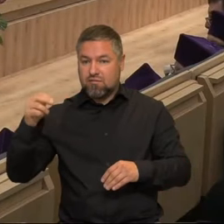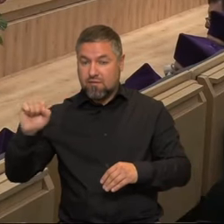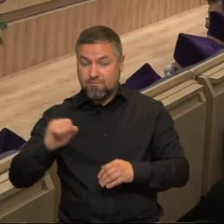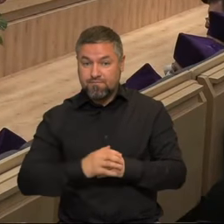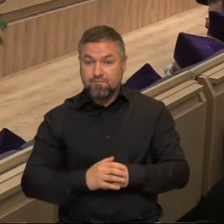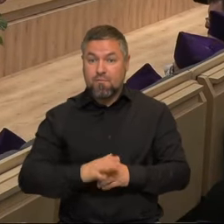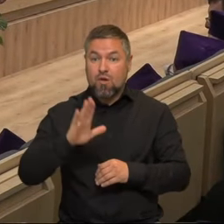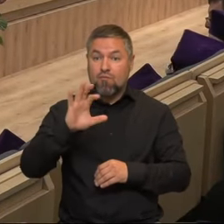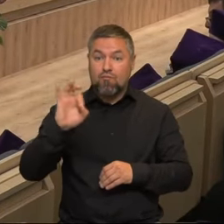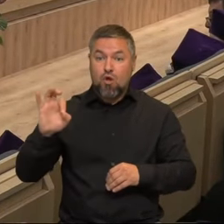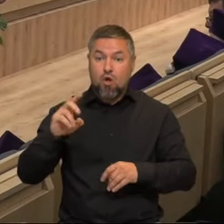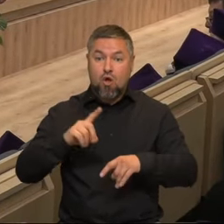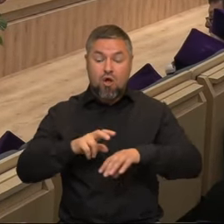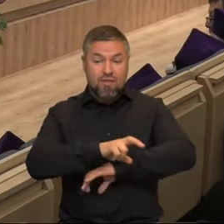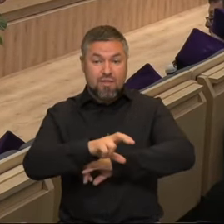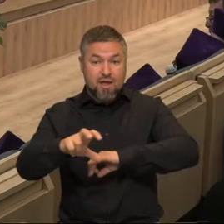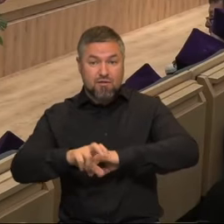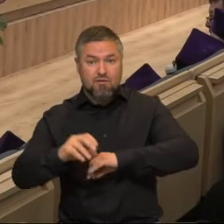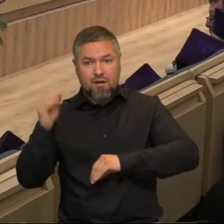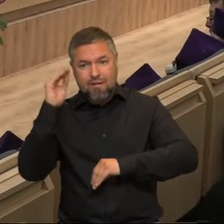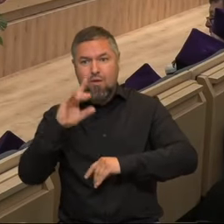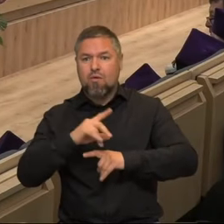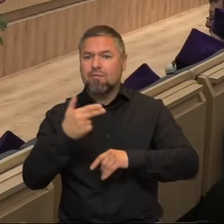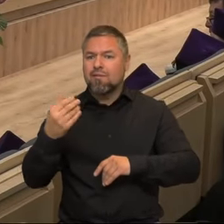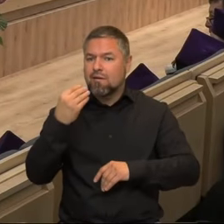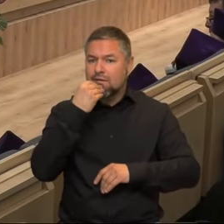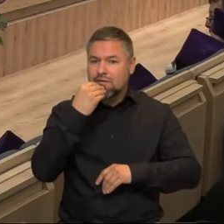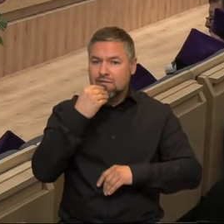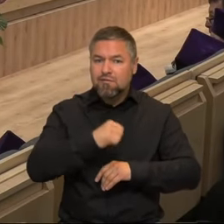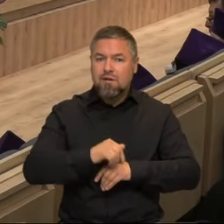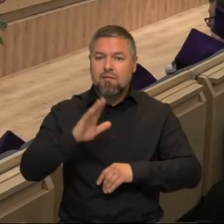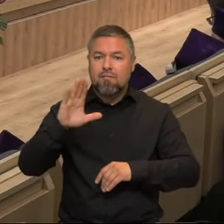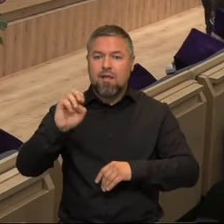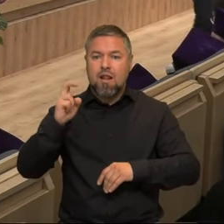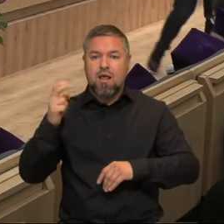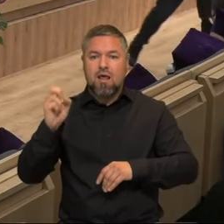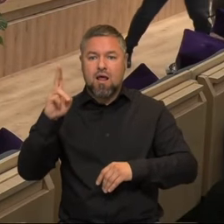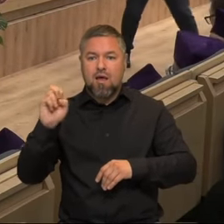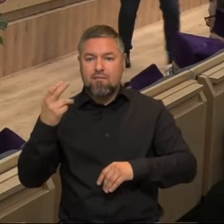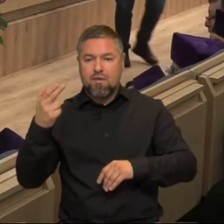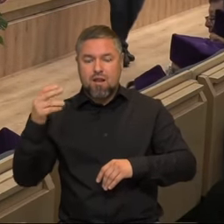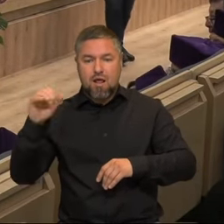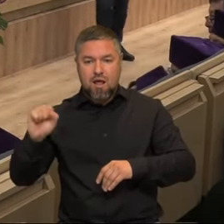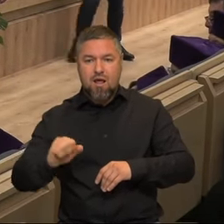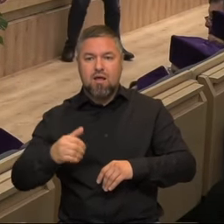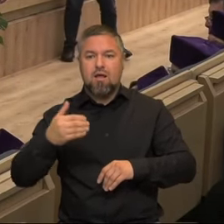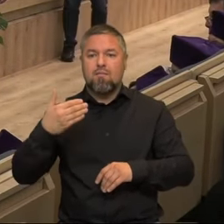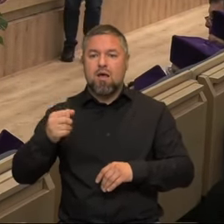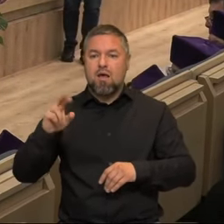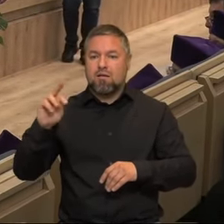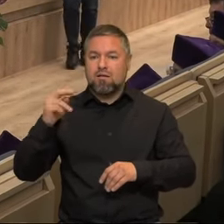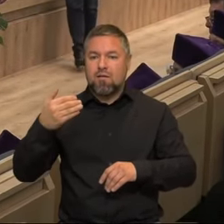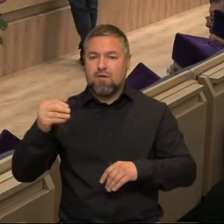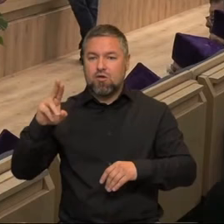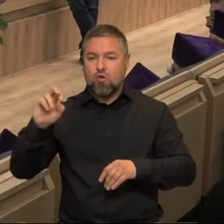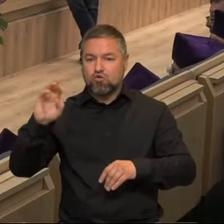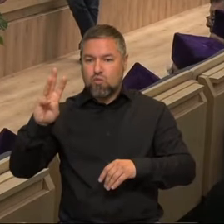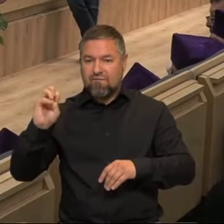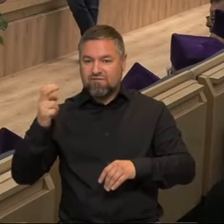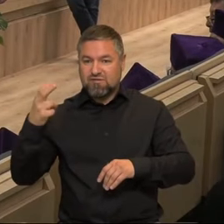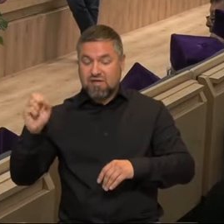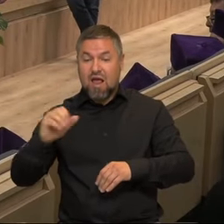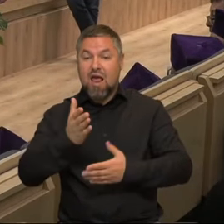Wydziału Biotechnologii i Nauk o Żywności Kamila Belka i Marta Mirosławska. Z